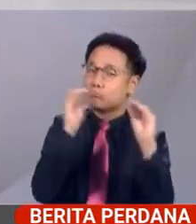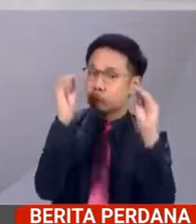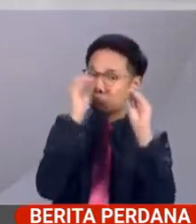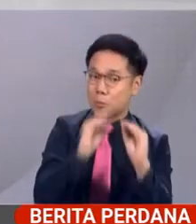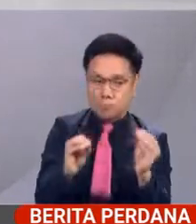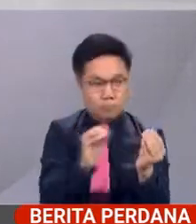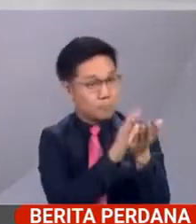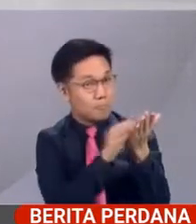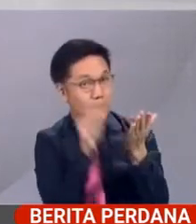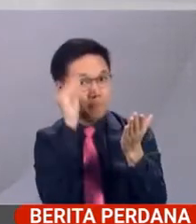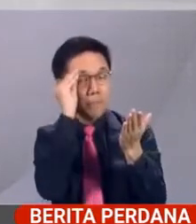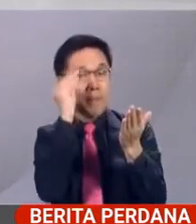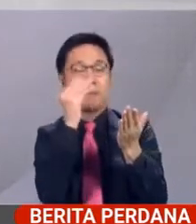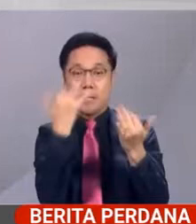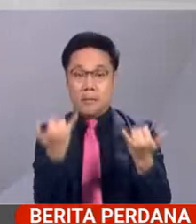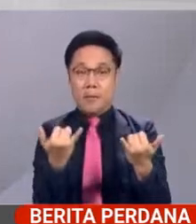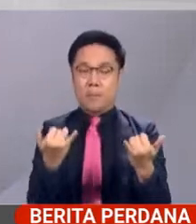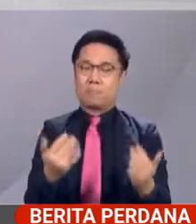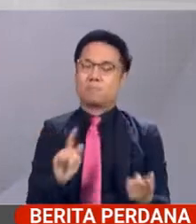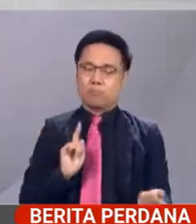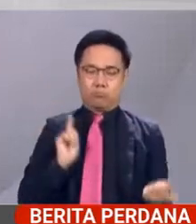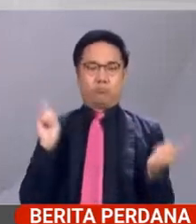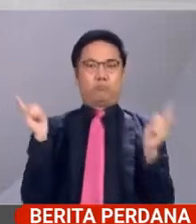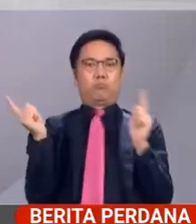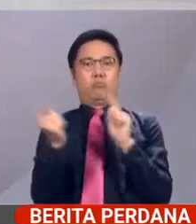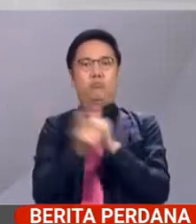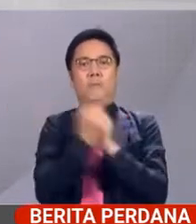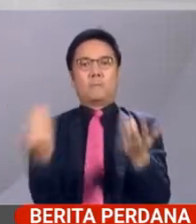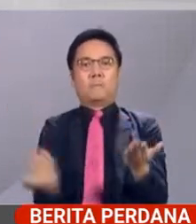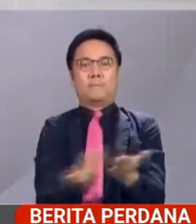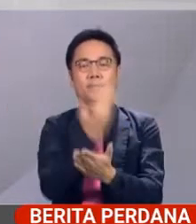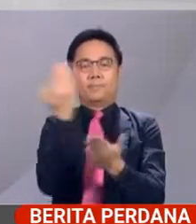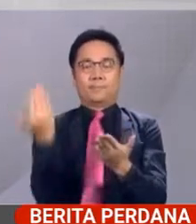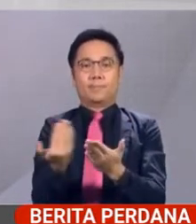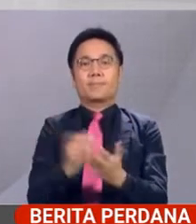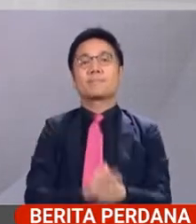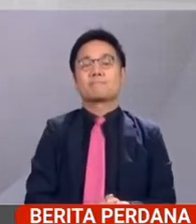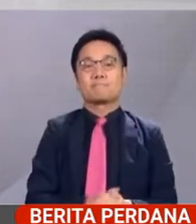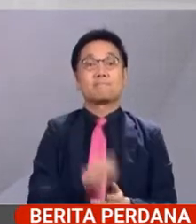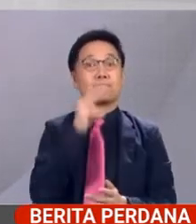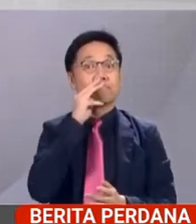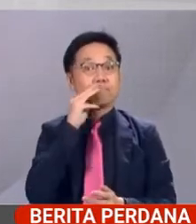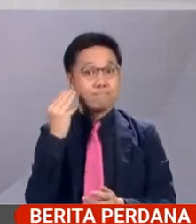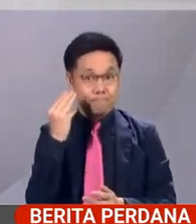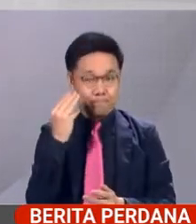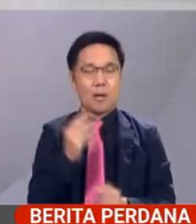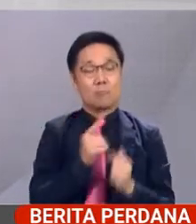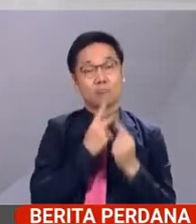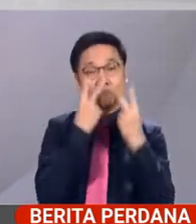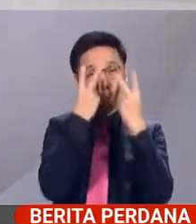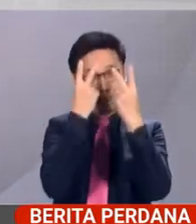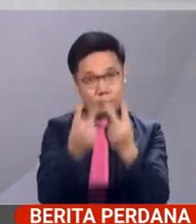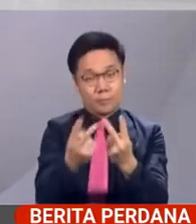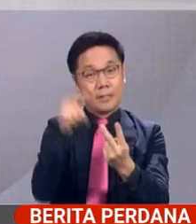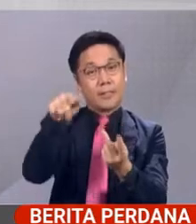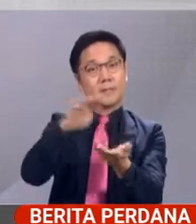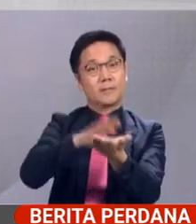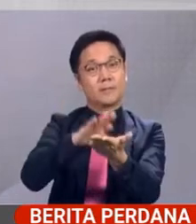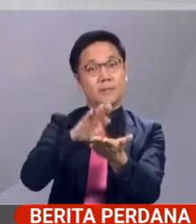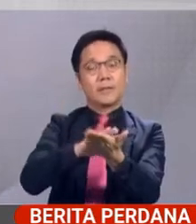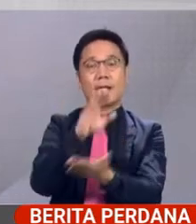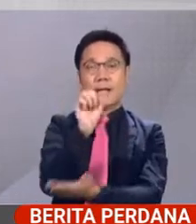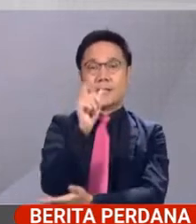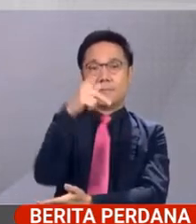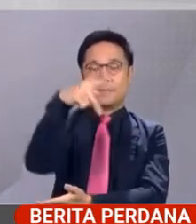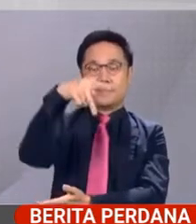pembelajaran PDP normal baru. Perdana Menteri Tan Sri Muhyiddin Yassin mengambil peluang melawat Sekolah Menengah Kebangsaan SMK